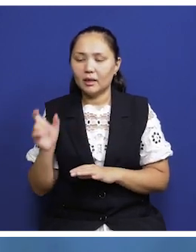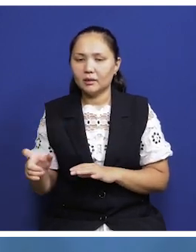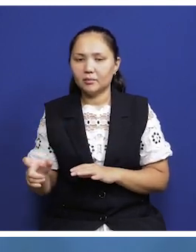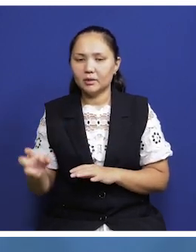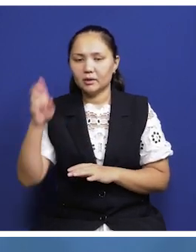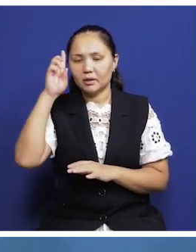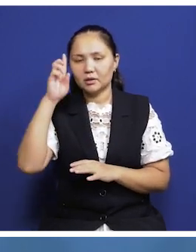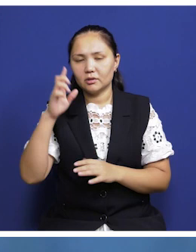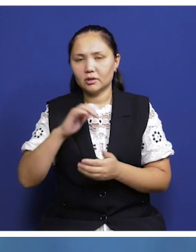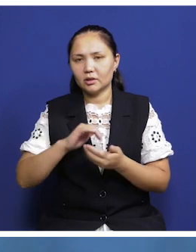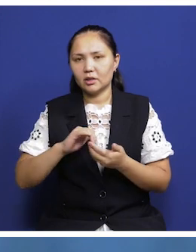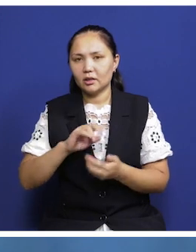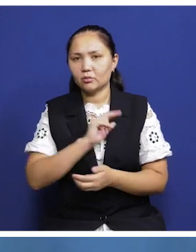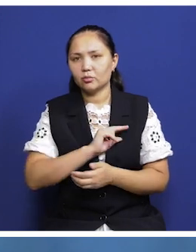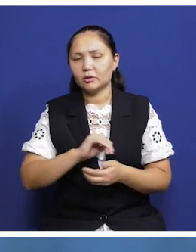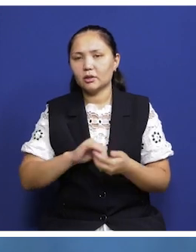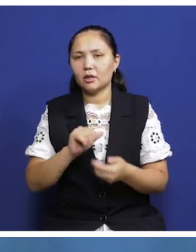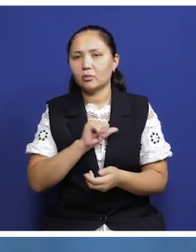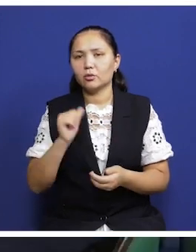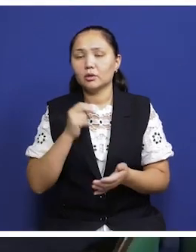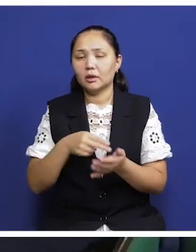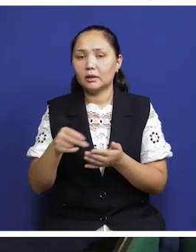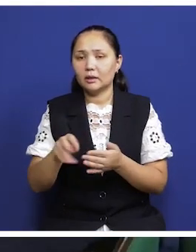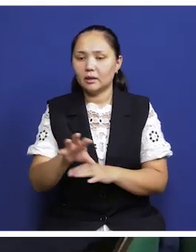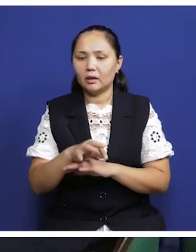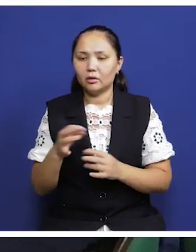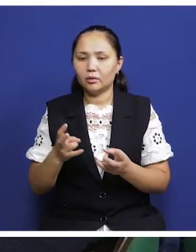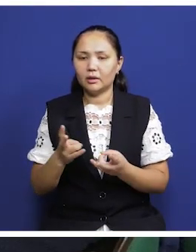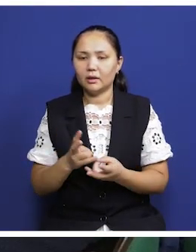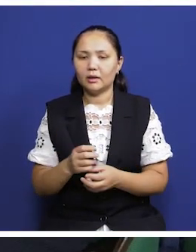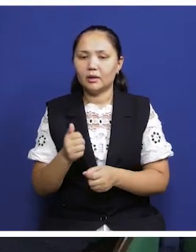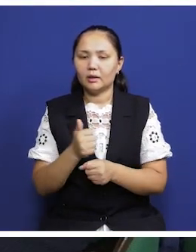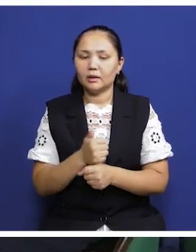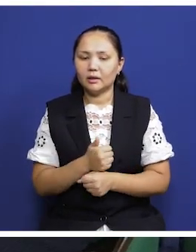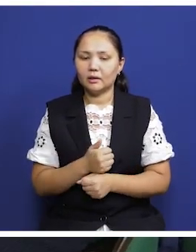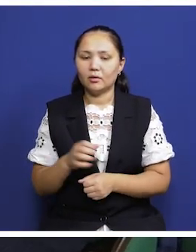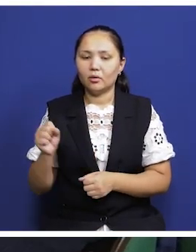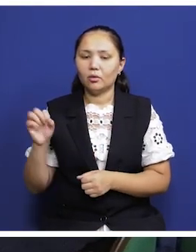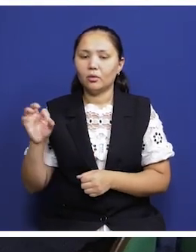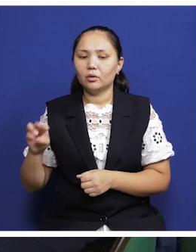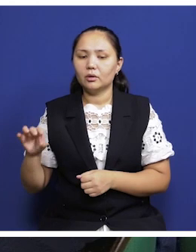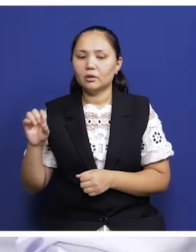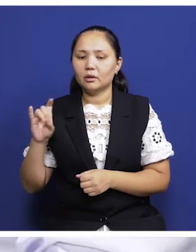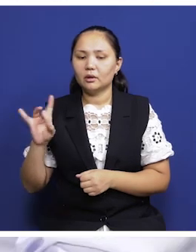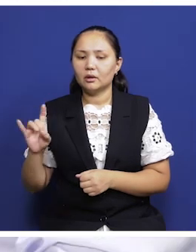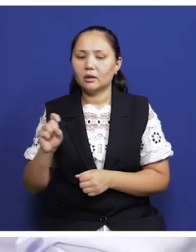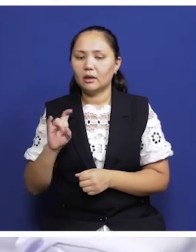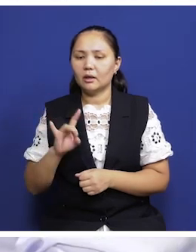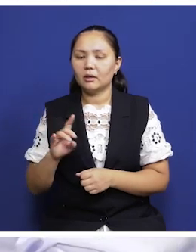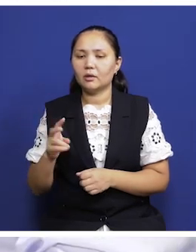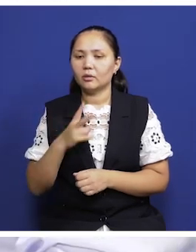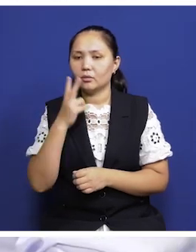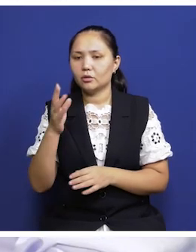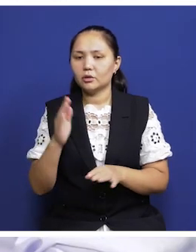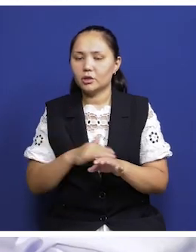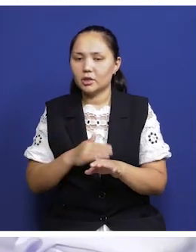тартып жұмысқа үйретіп сол өзі табыс табу керек болады. Дархан Абдуллаевич, Отырар ауданы бойынша негізгі көрсеткіш жақсы.